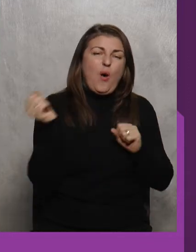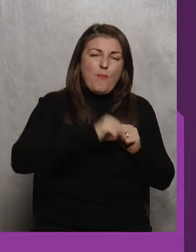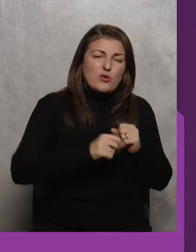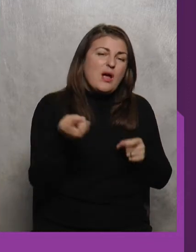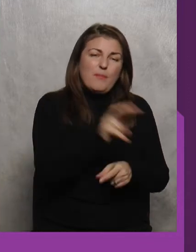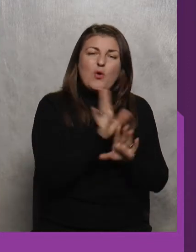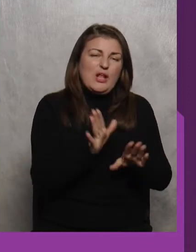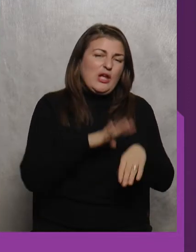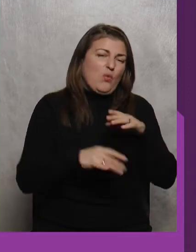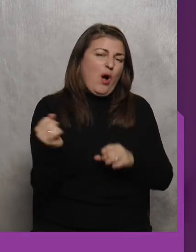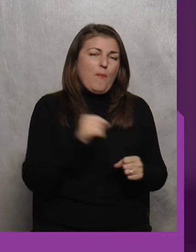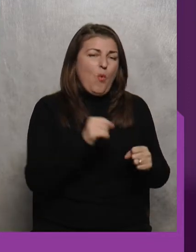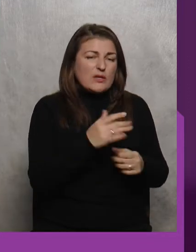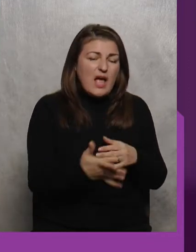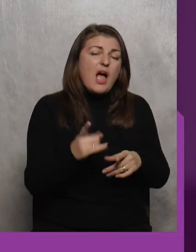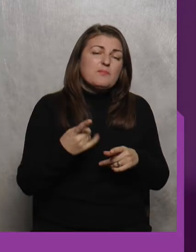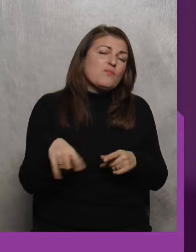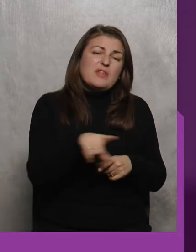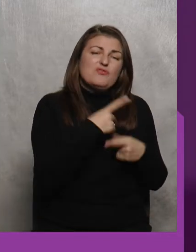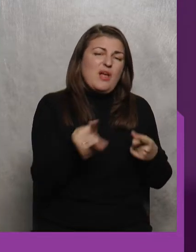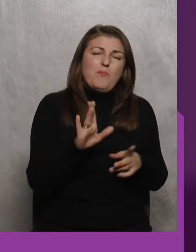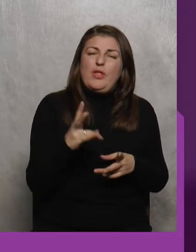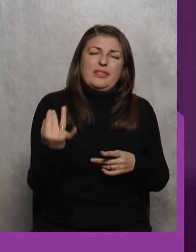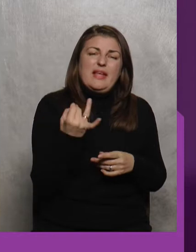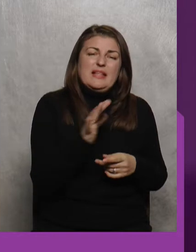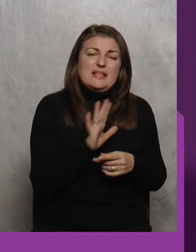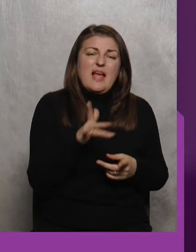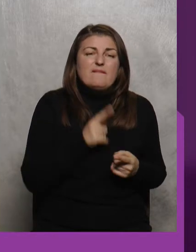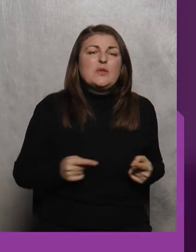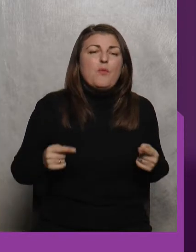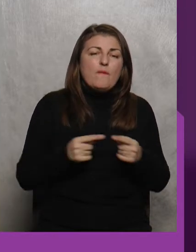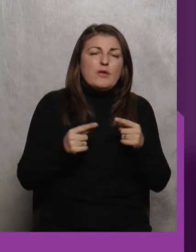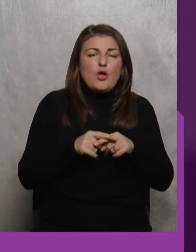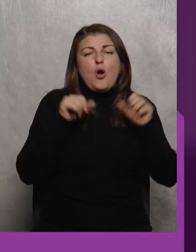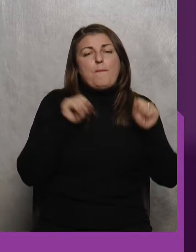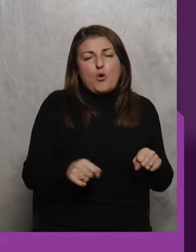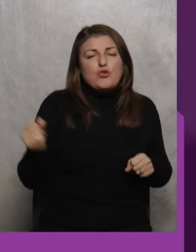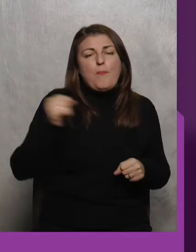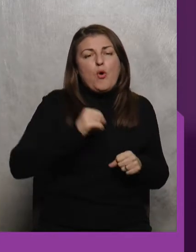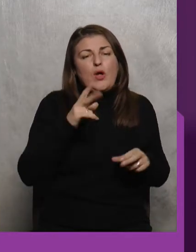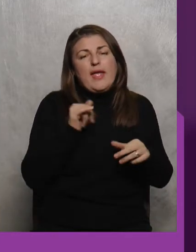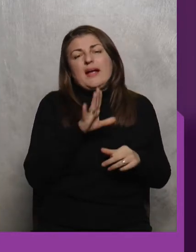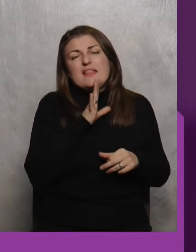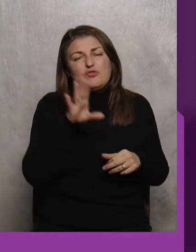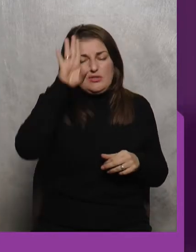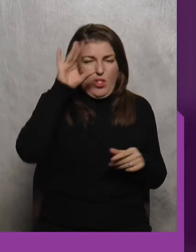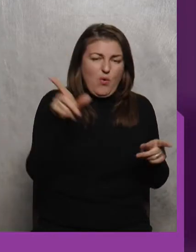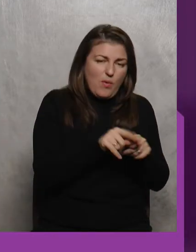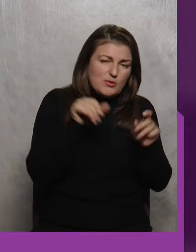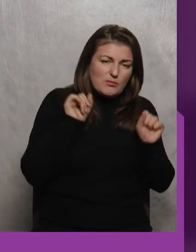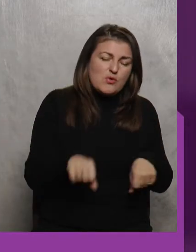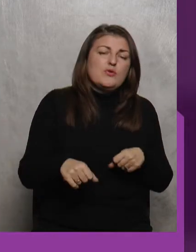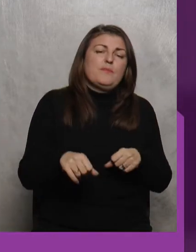приходять тільки рукоборці, тому що іншим там буде неінтересно. І, відповідно, можна боротися як дівчині з хлопцем, так